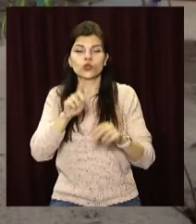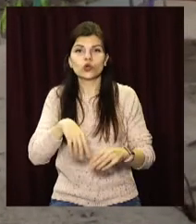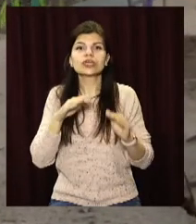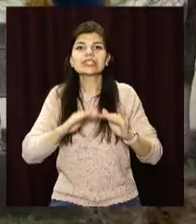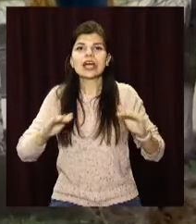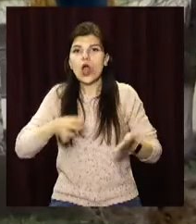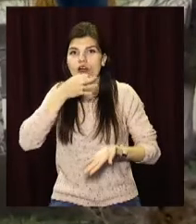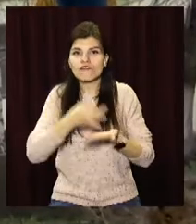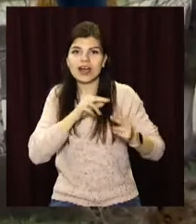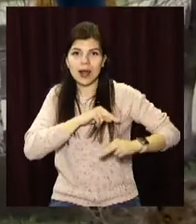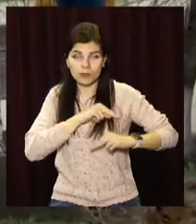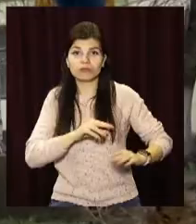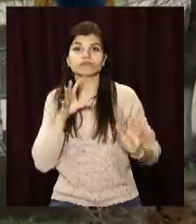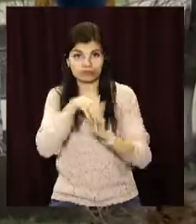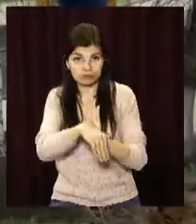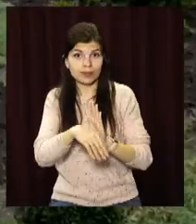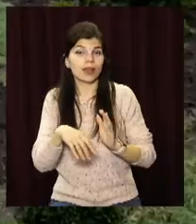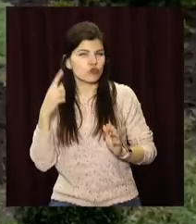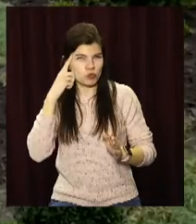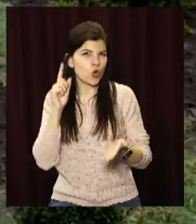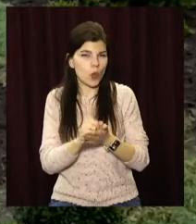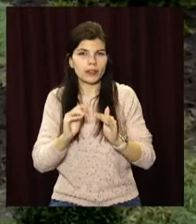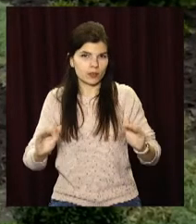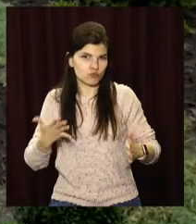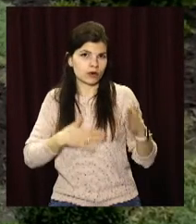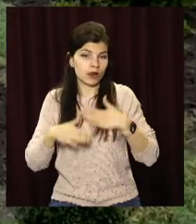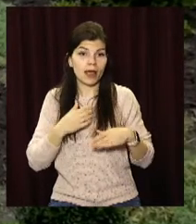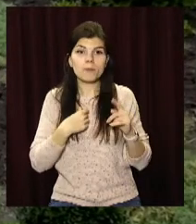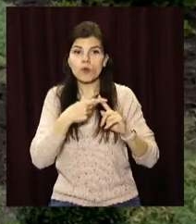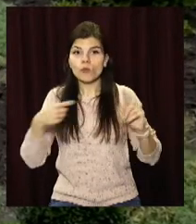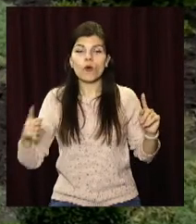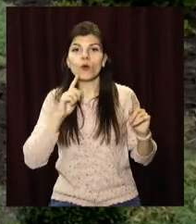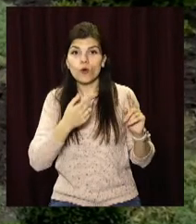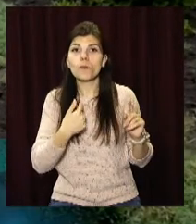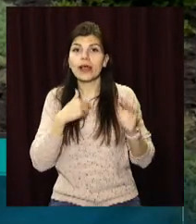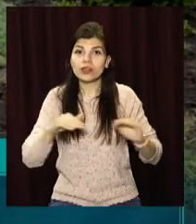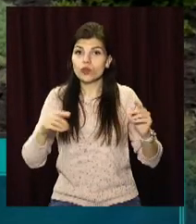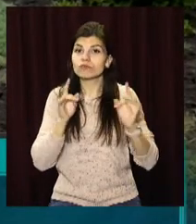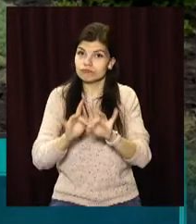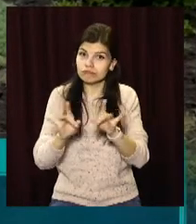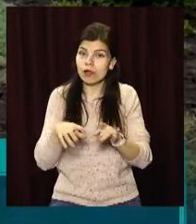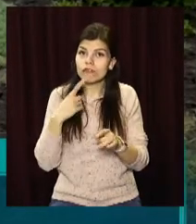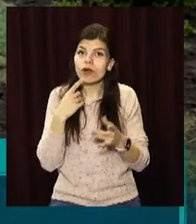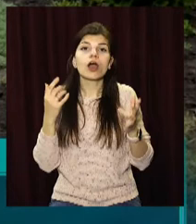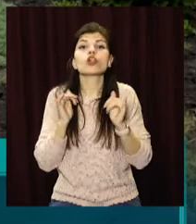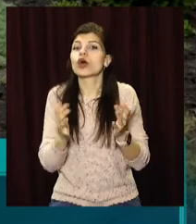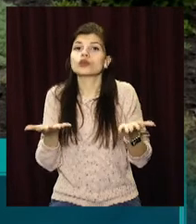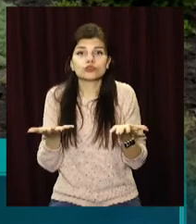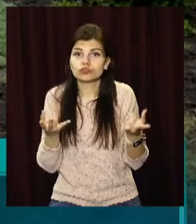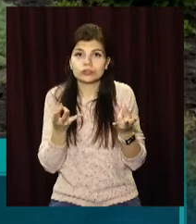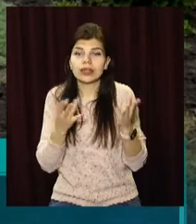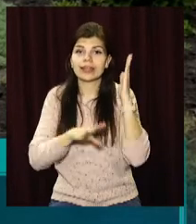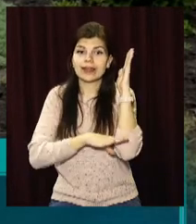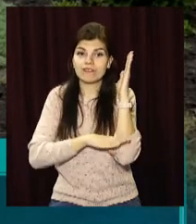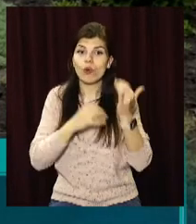новим деревам та кущам малеча радітиме. На протязі року ми з малятами говоримо про те, для чого потрібно ухаджувати